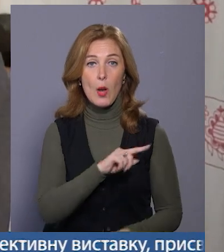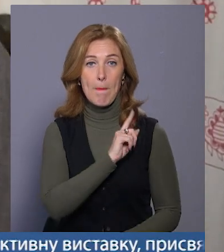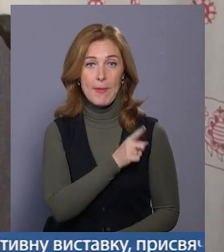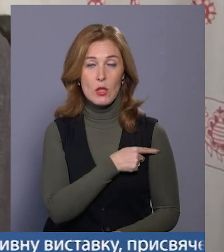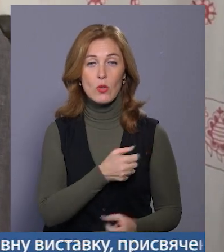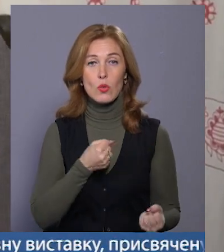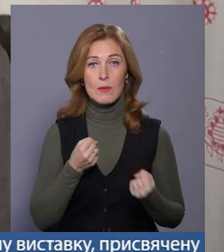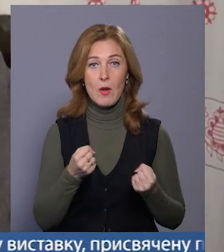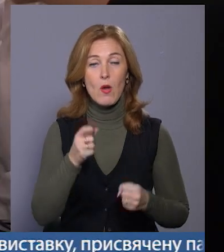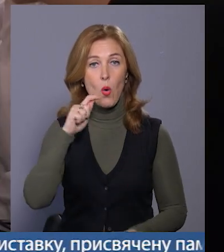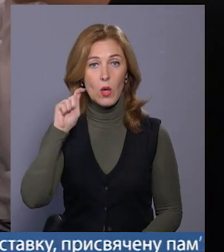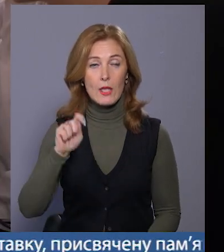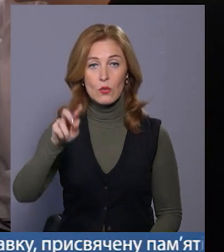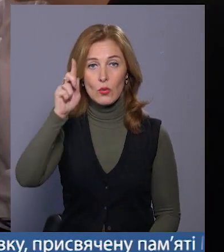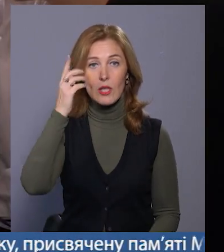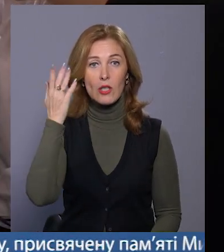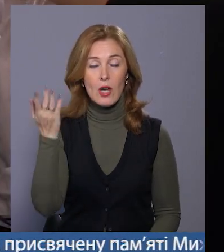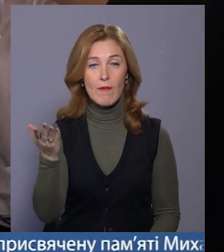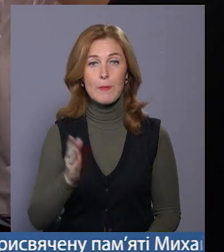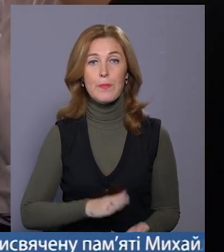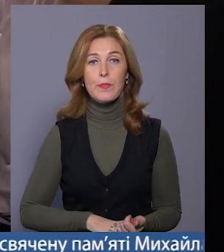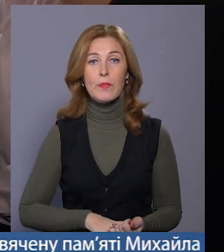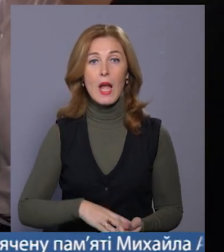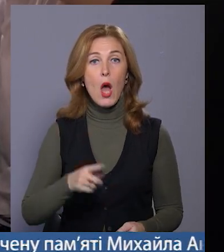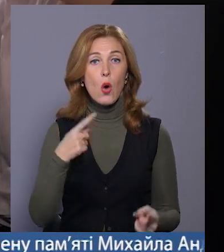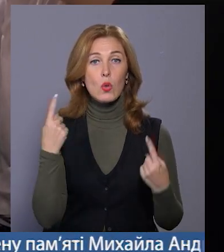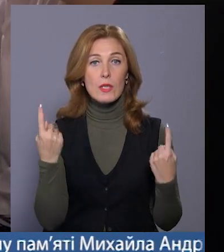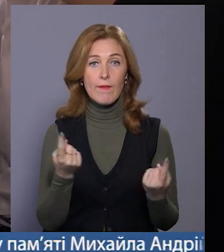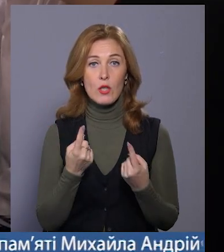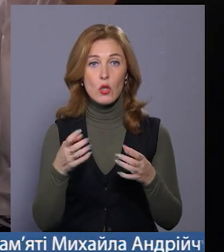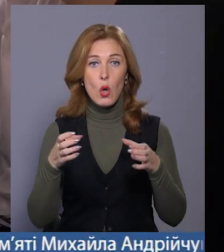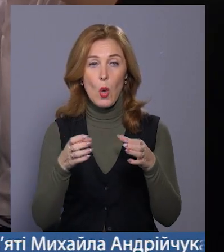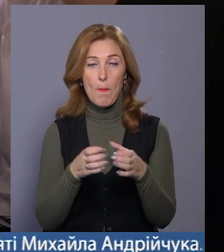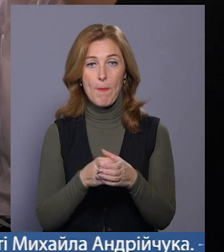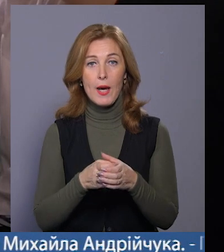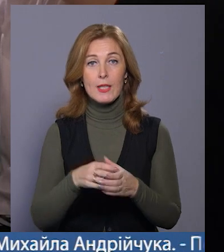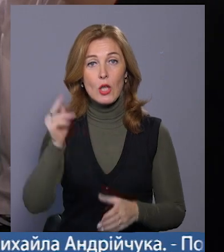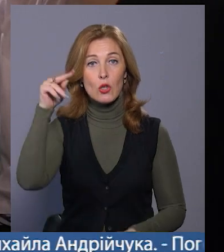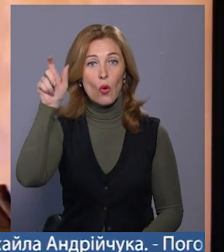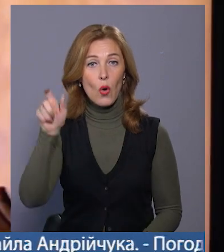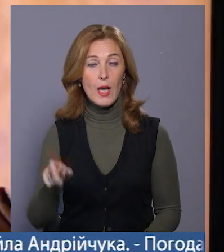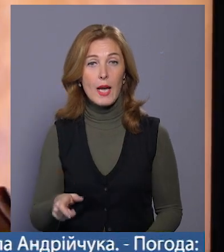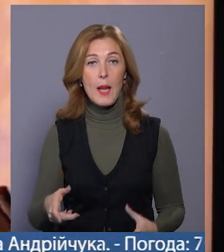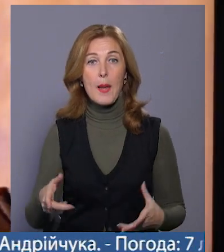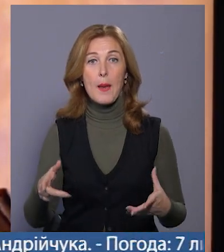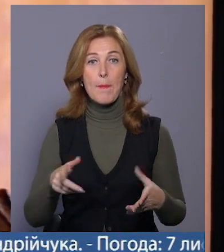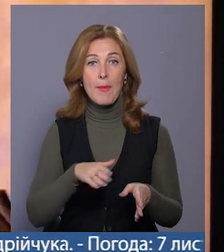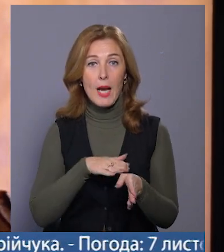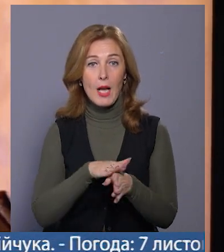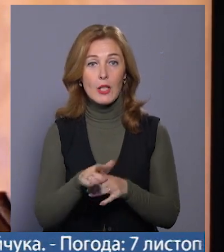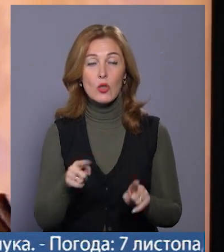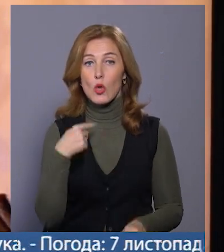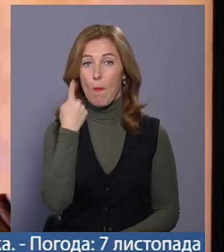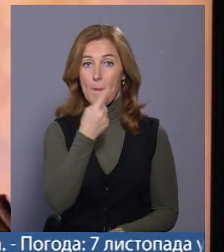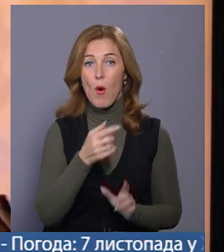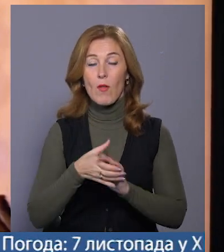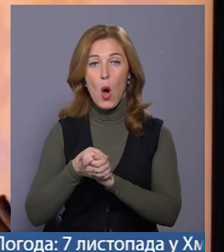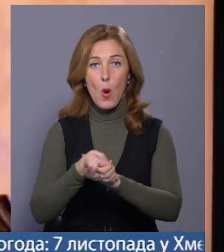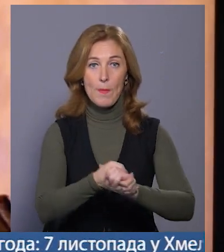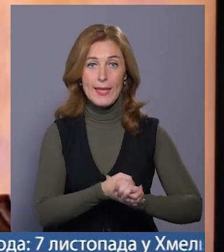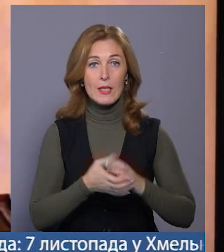дійсно української держави. У звичній компанії та натхненній атмосфері школярів котре переконались, що мова таки об'єднує. Незалежно